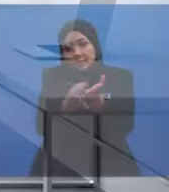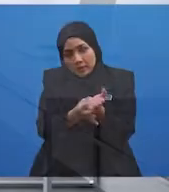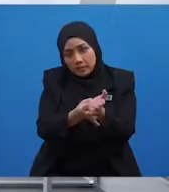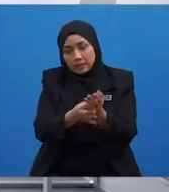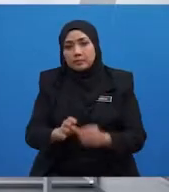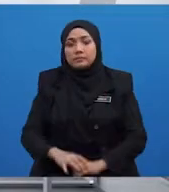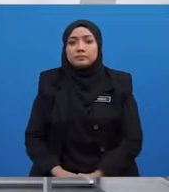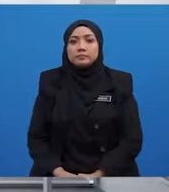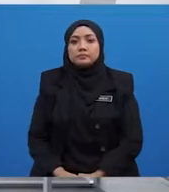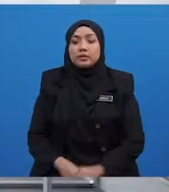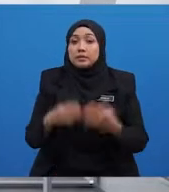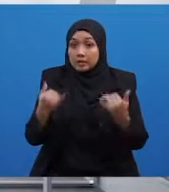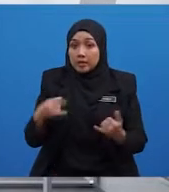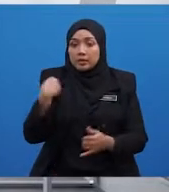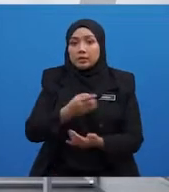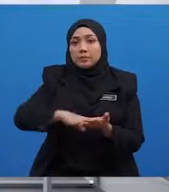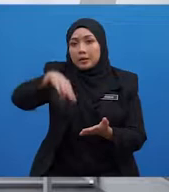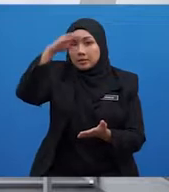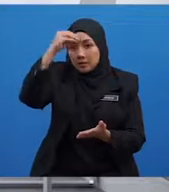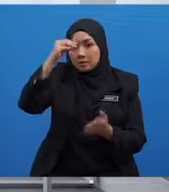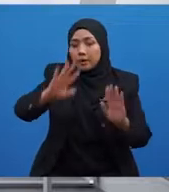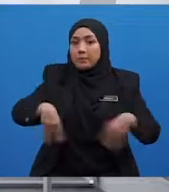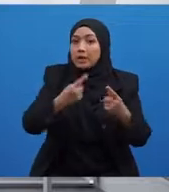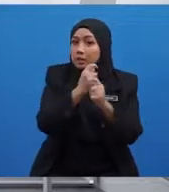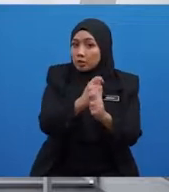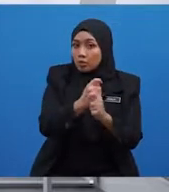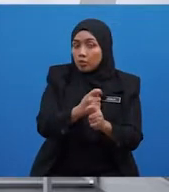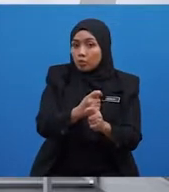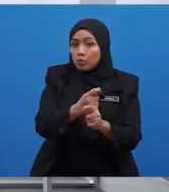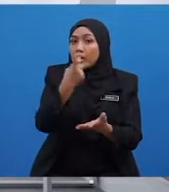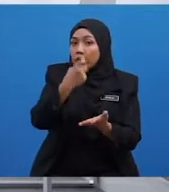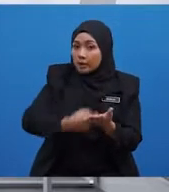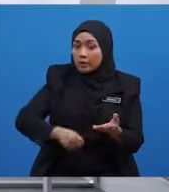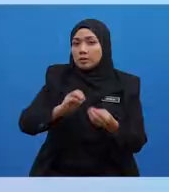Baiklah, sekarang mari kita belajar pula kaedah penentuan harga yang kedua,